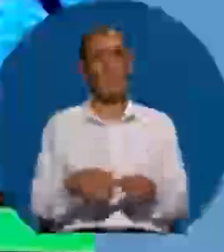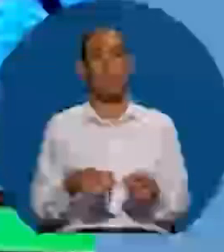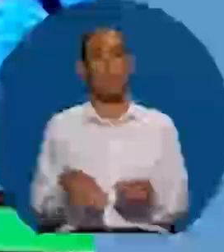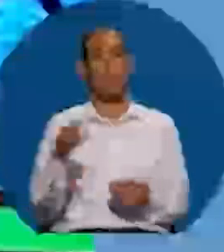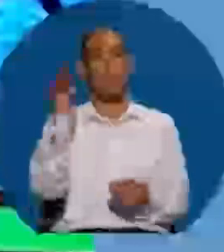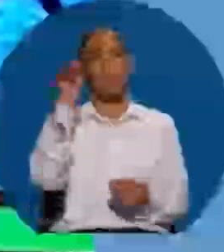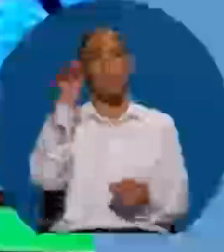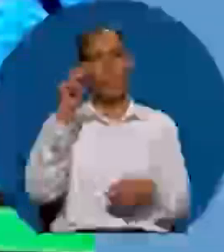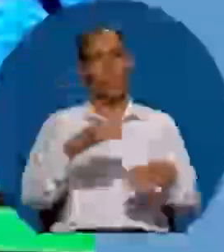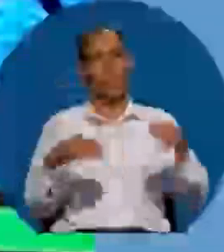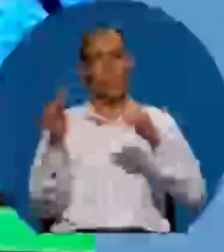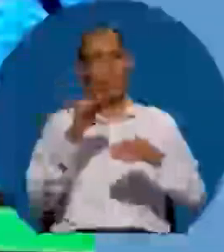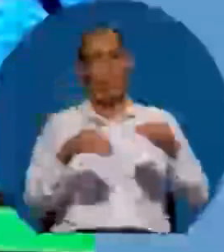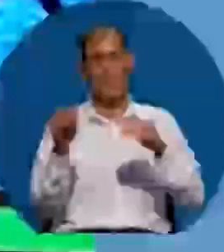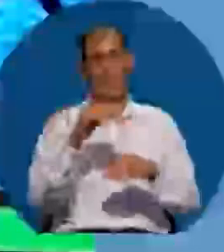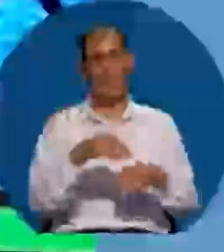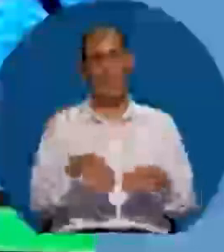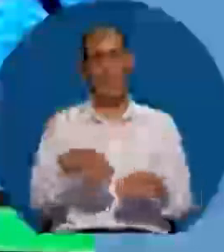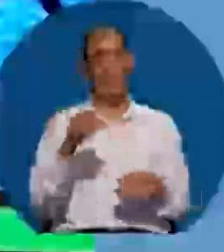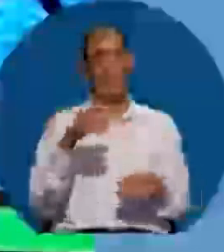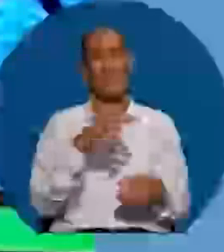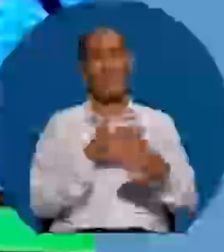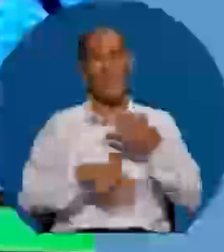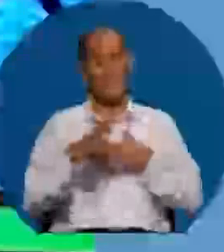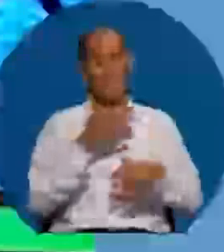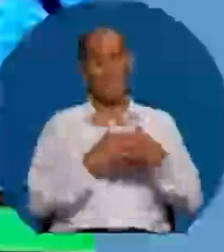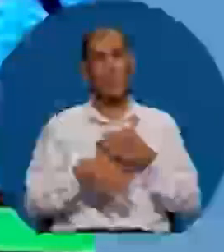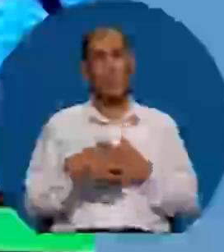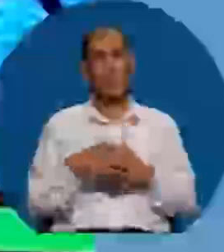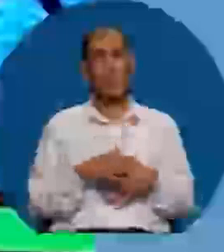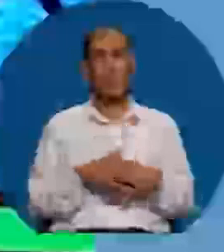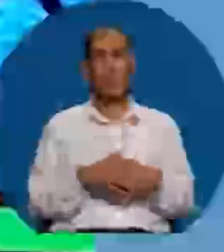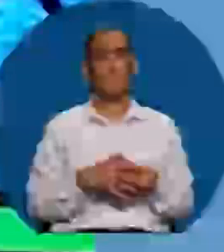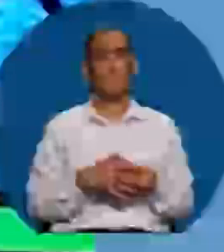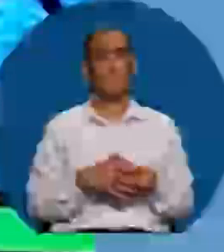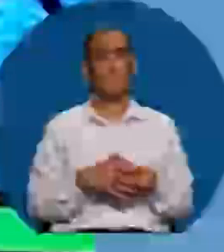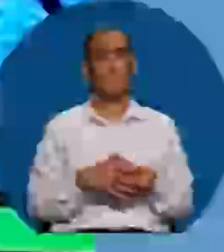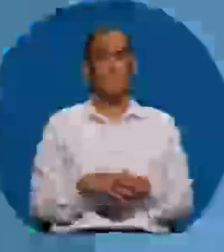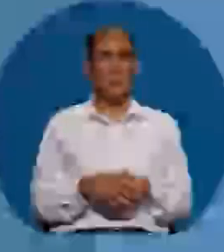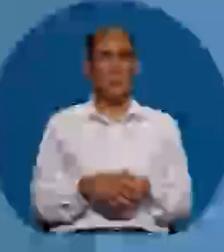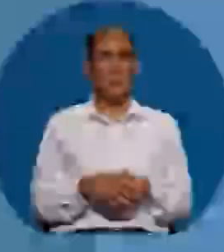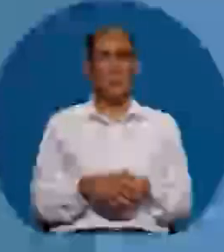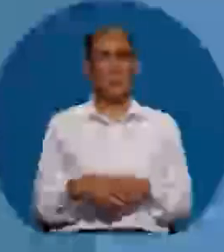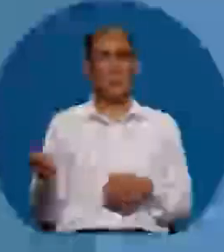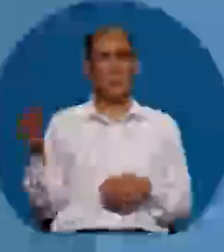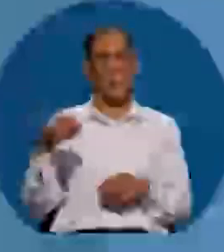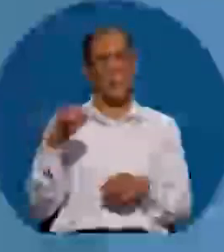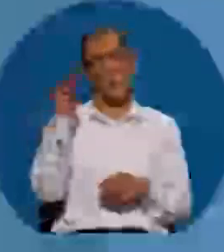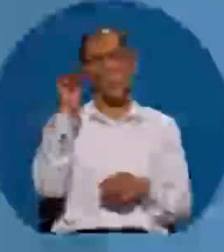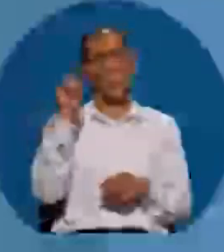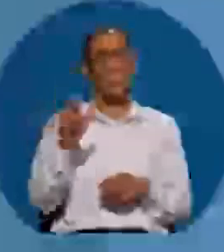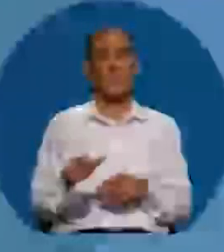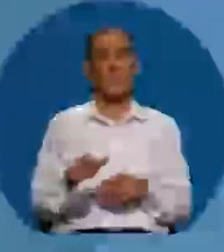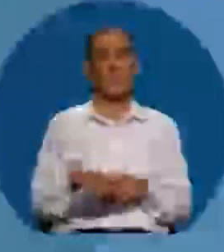берілетін оқу құралдары да сіздердің қуанышыңызға қуаныш қосып барады екен оқушылар. Келін оқушылар,